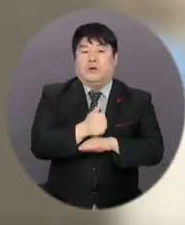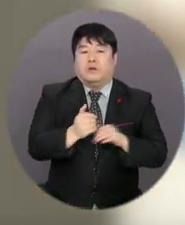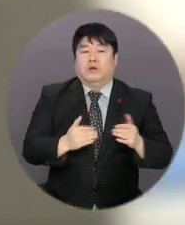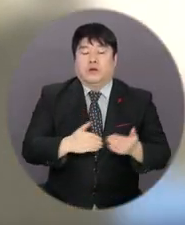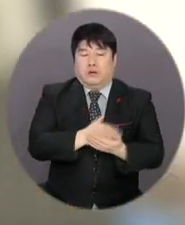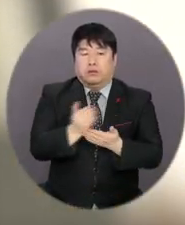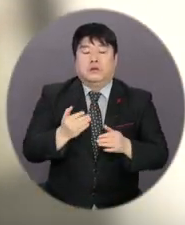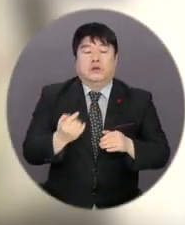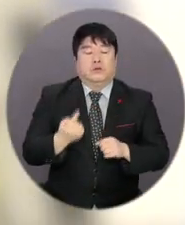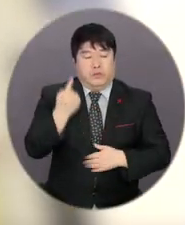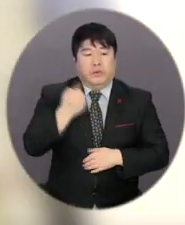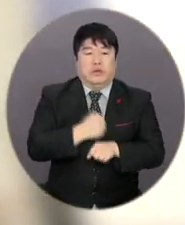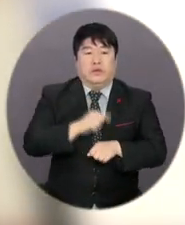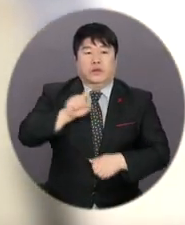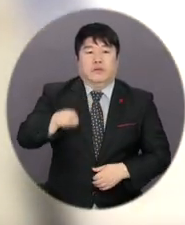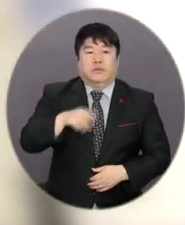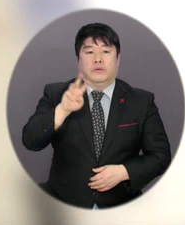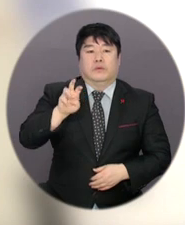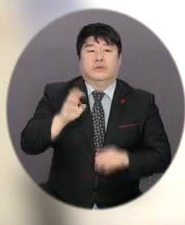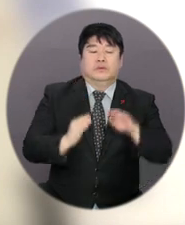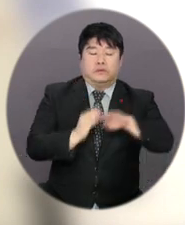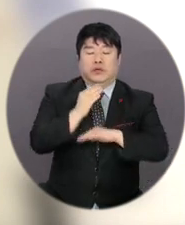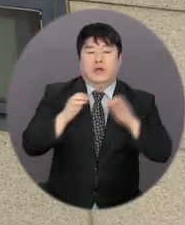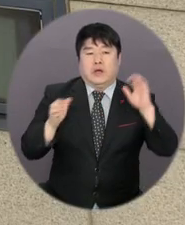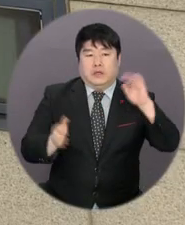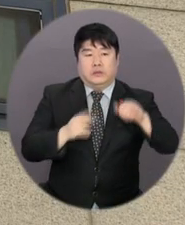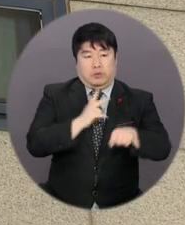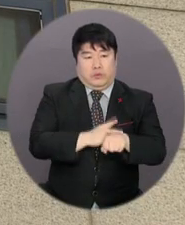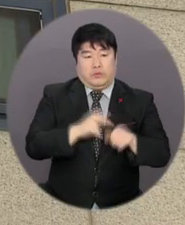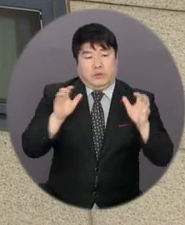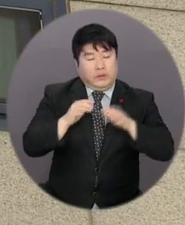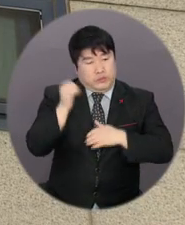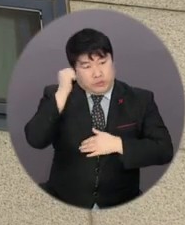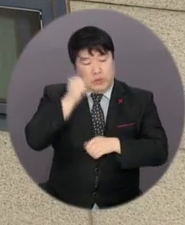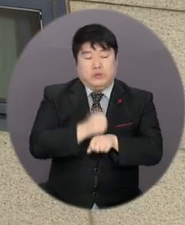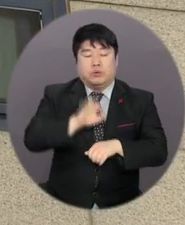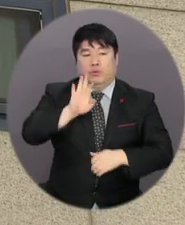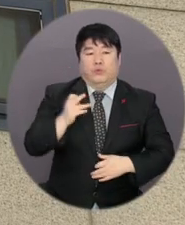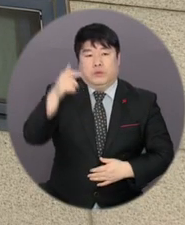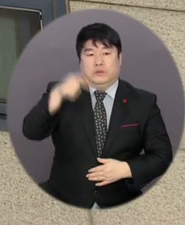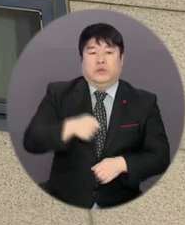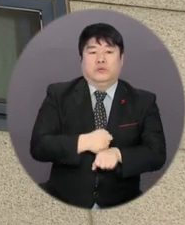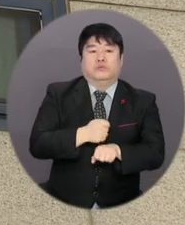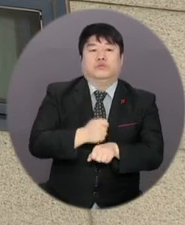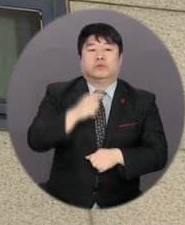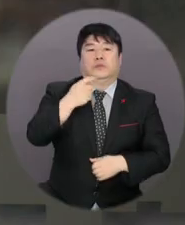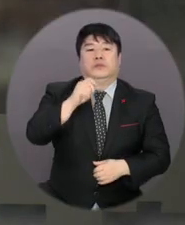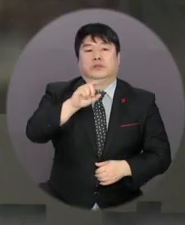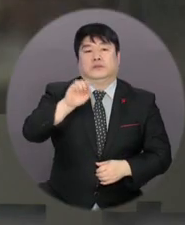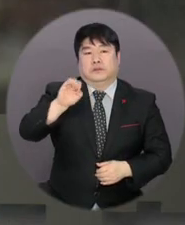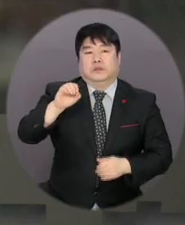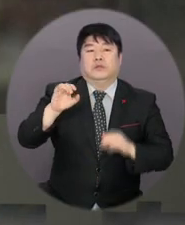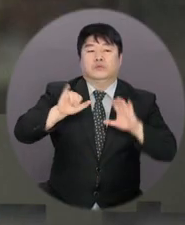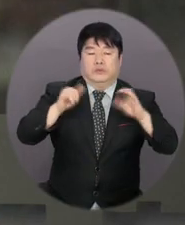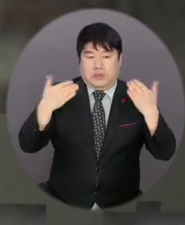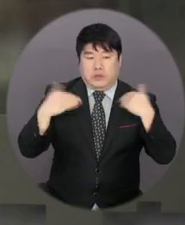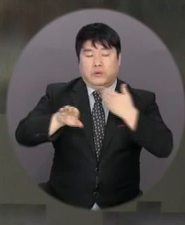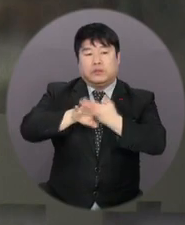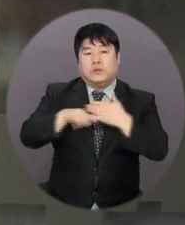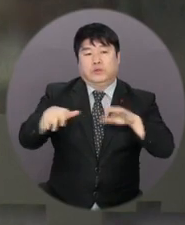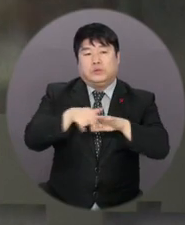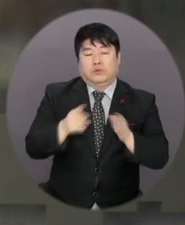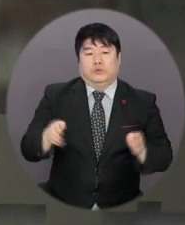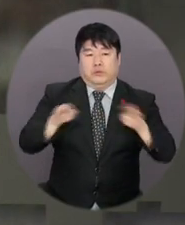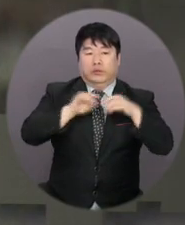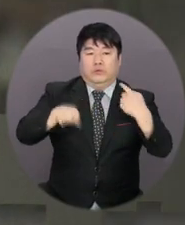여기에 130명 이상의 학생과 교사가 합숙하고 있던 광주 광산구의 GTCS 국제학교와 다른 종교시설에서